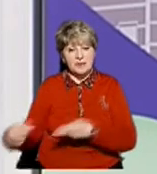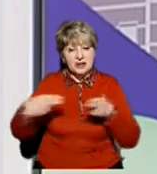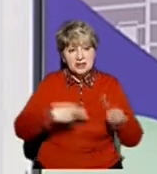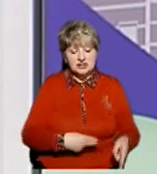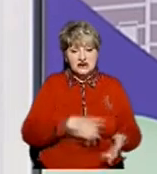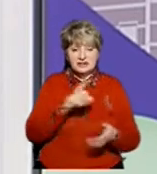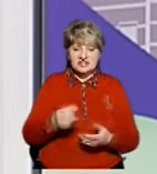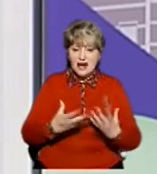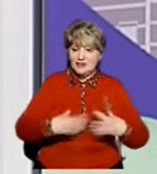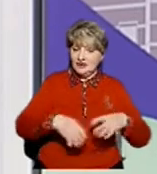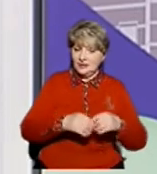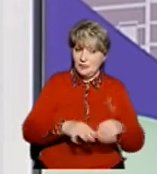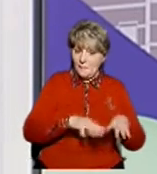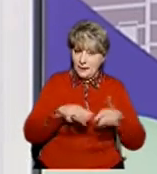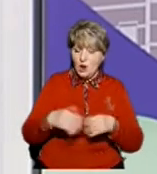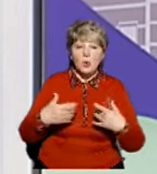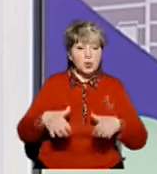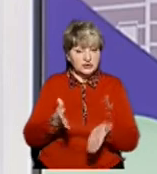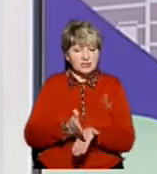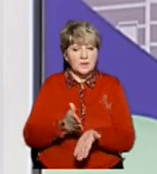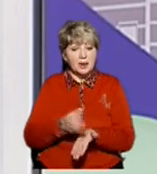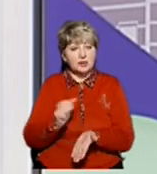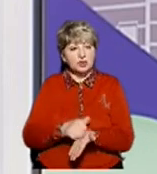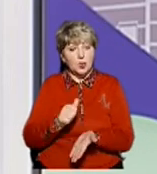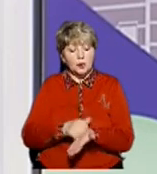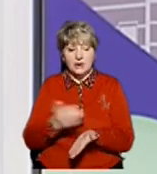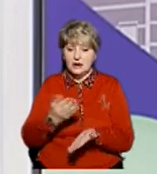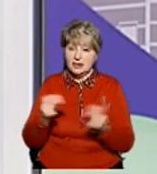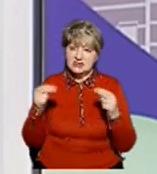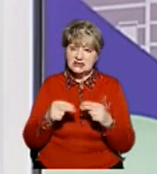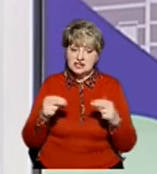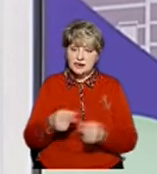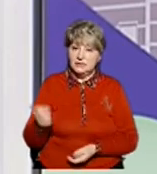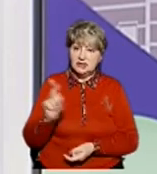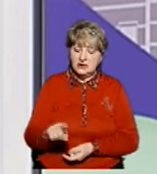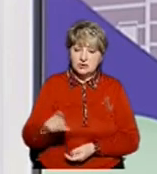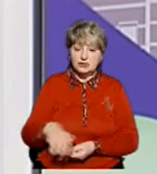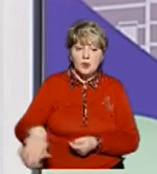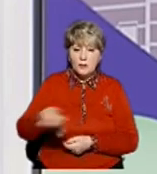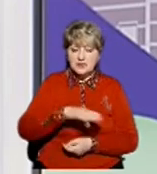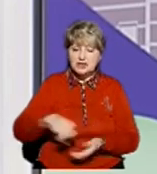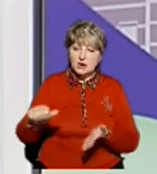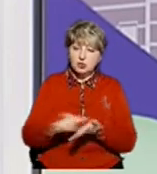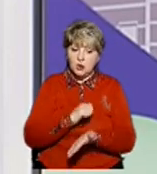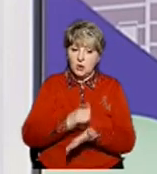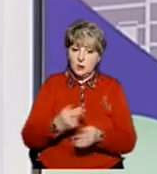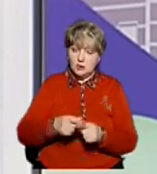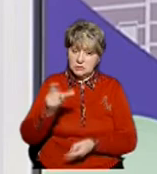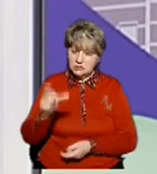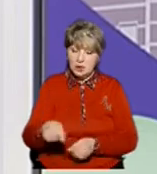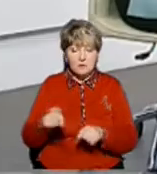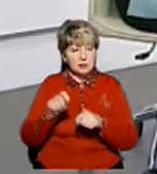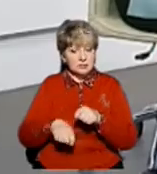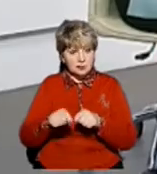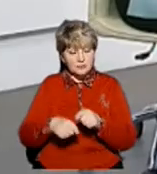за сім'єю, то вже має документ, який засвідчує те, що всі документи цієї людини